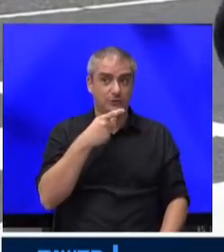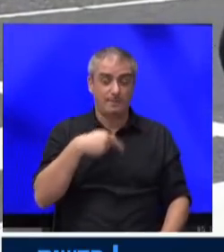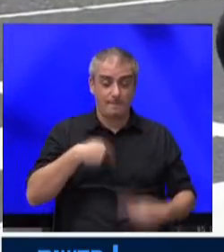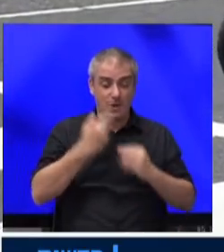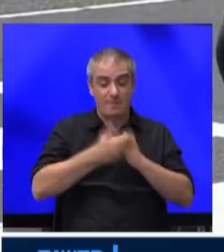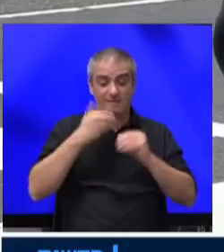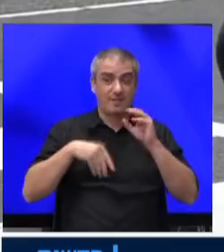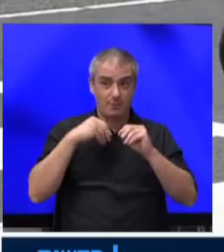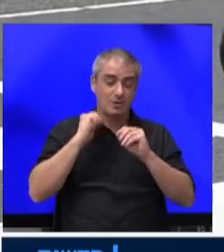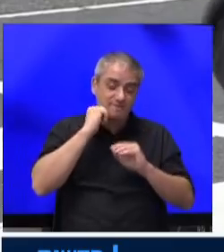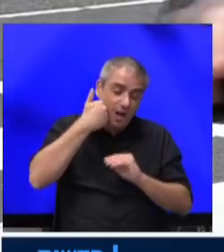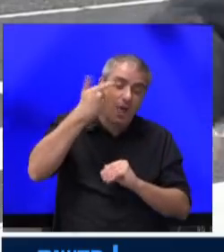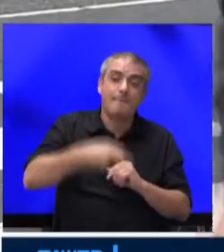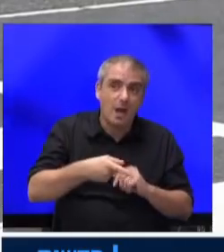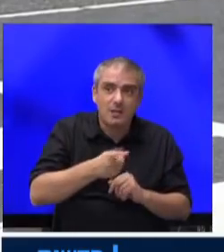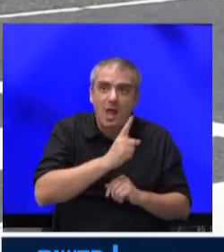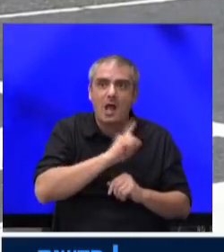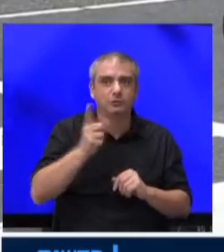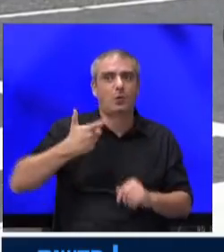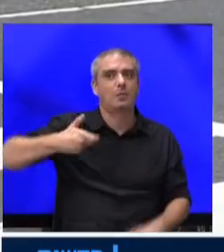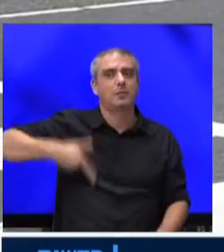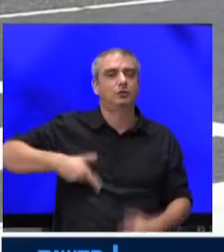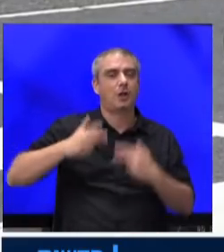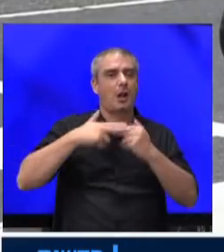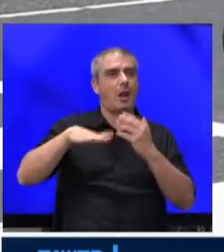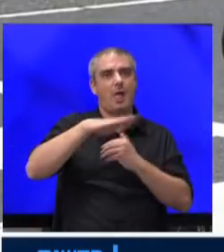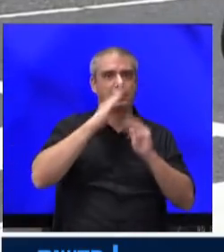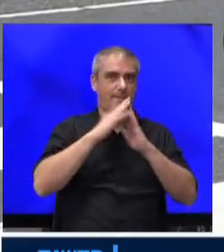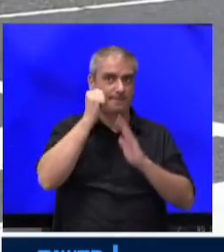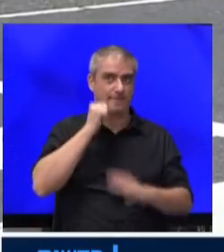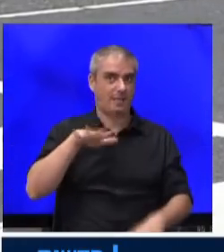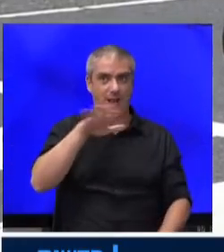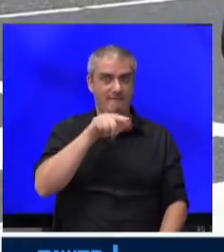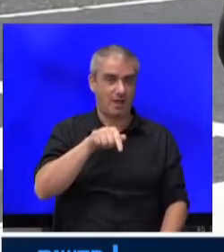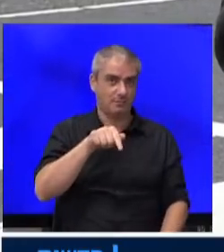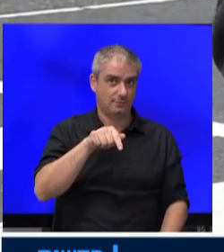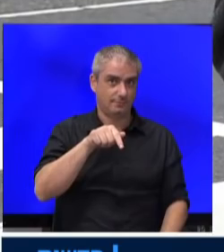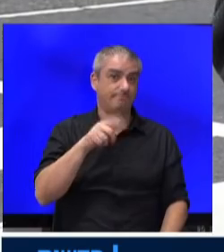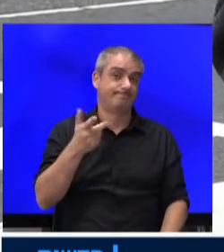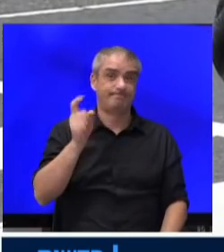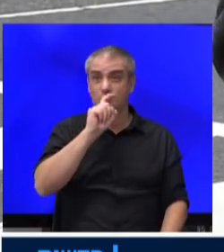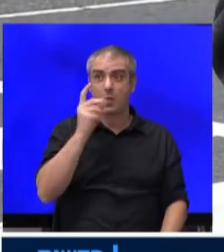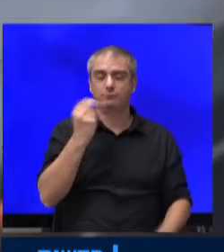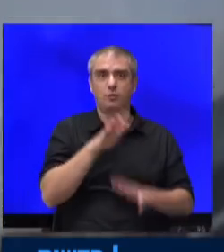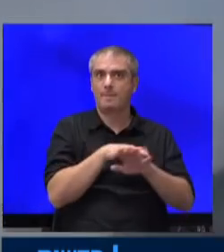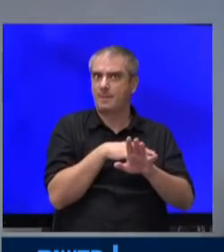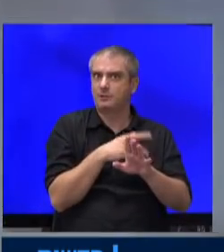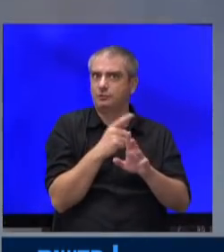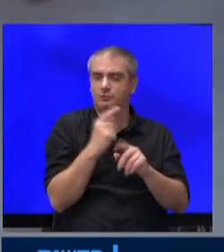כך אסור לשאת כלי נשק באזור הזה של הבית הלבן. כנראה שמישהו מרגיש שהתזכורת הזאת היא